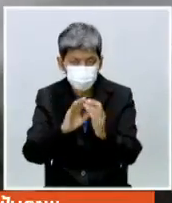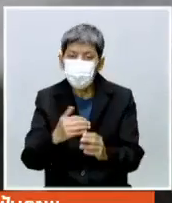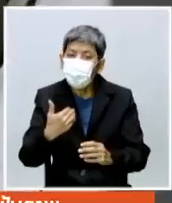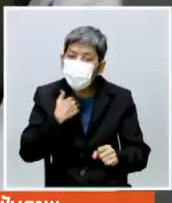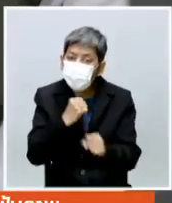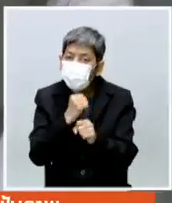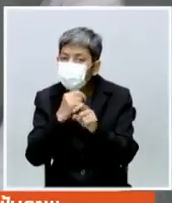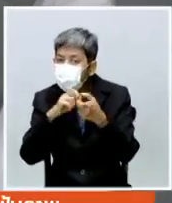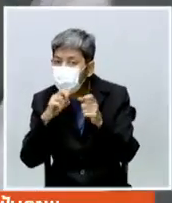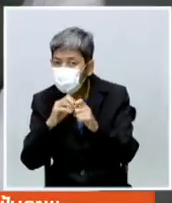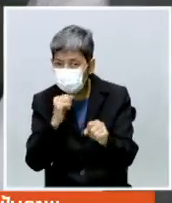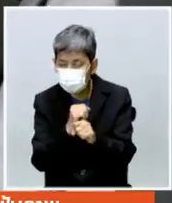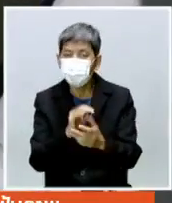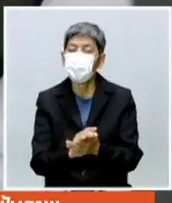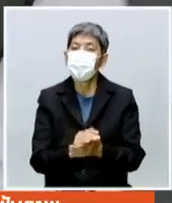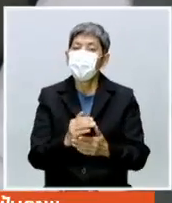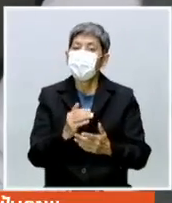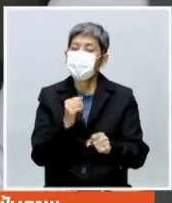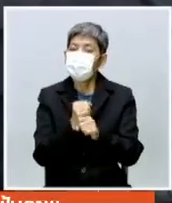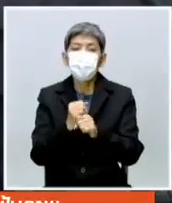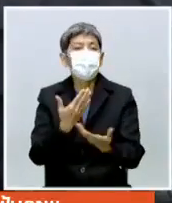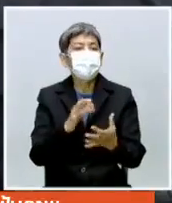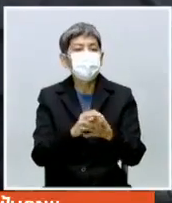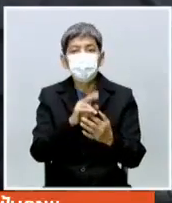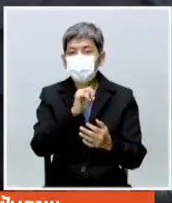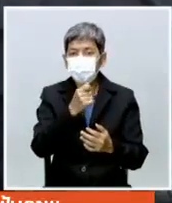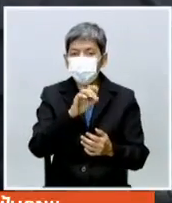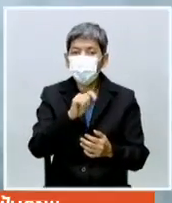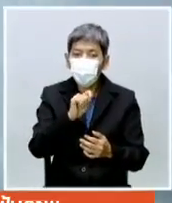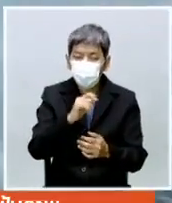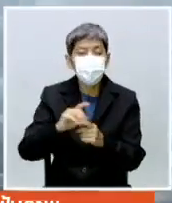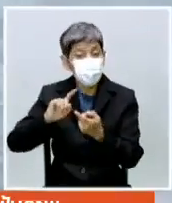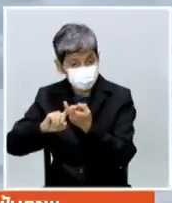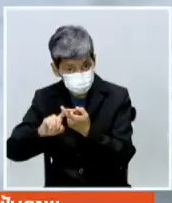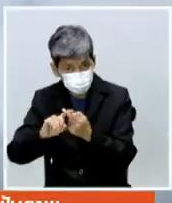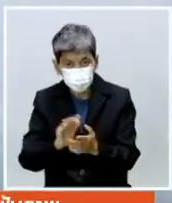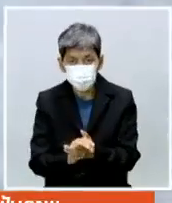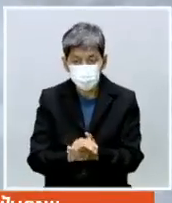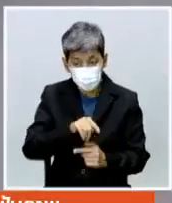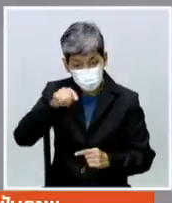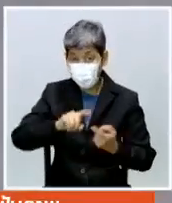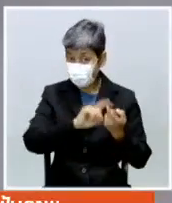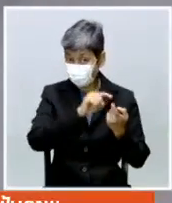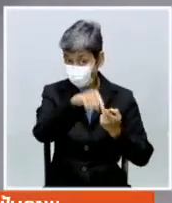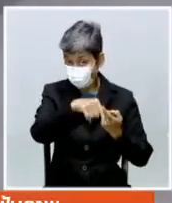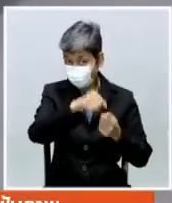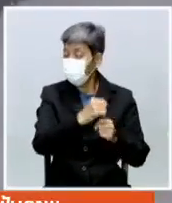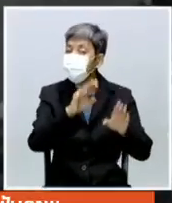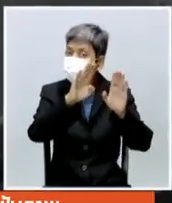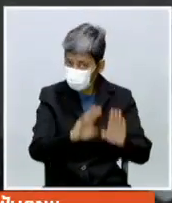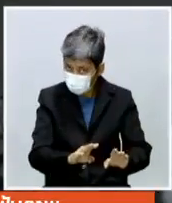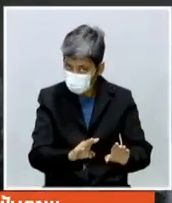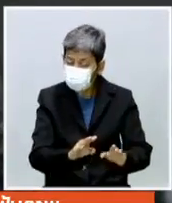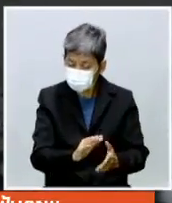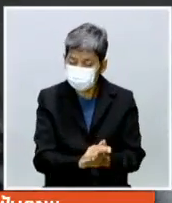าจะเป็นภายใต้Normandy Formatหรือระหว่างนาโต้กับรัสเซียก็ตาม ส่วนฝากฝั่งรัสเซียมีท่าทีอย่างไรบ้างนะ